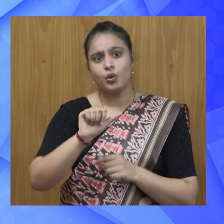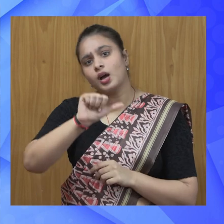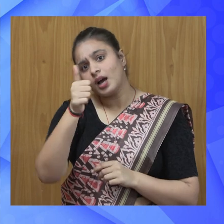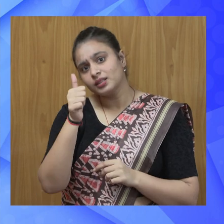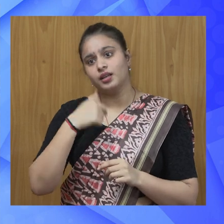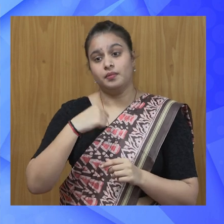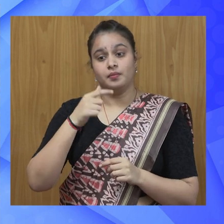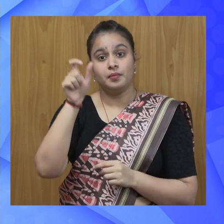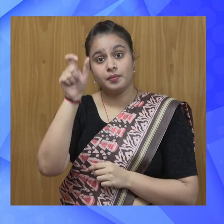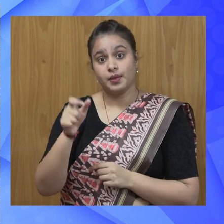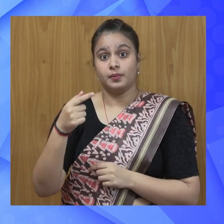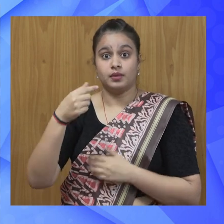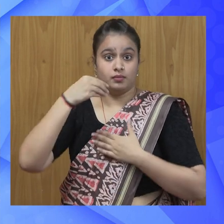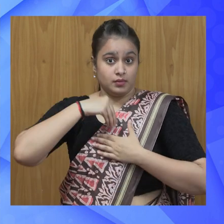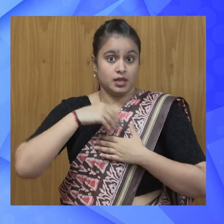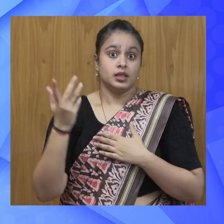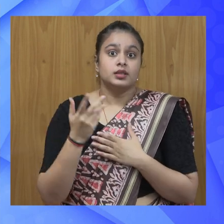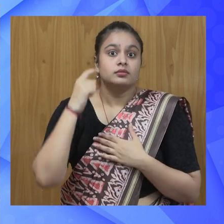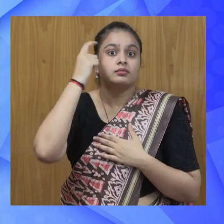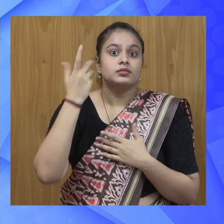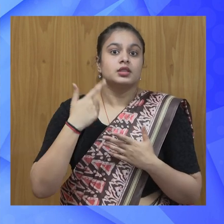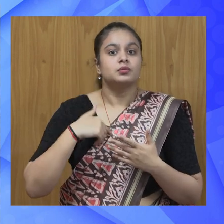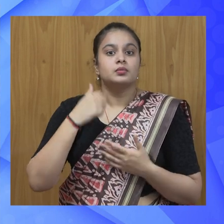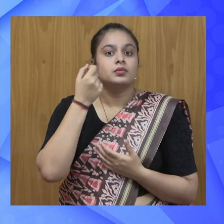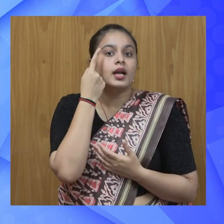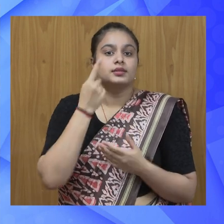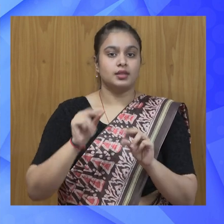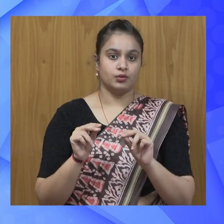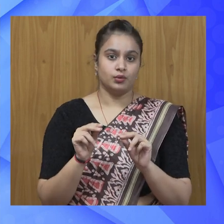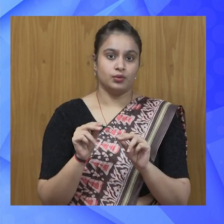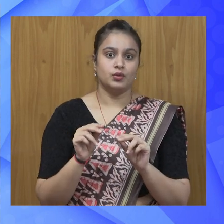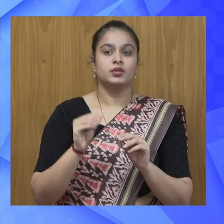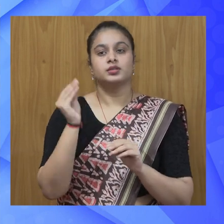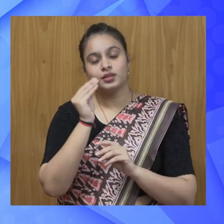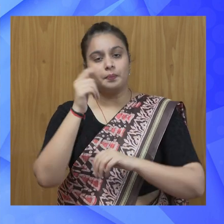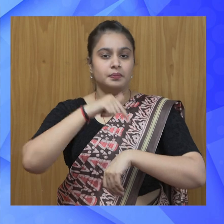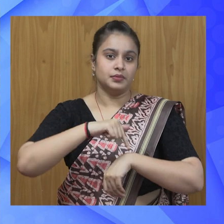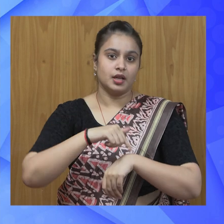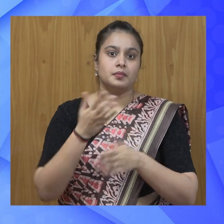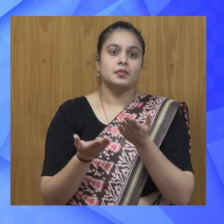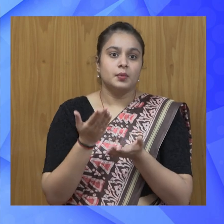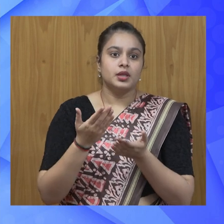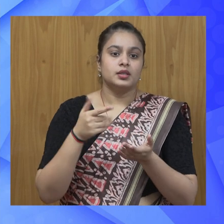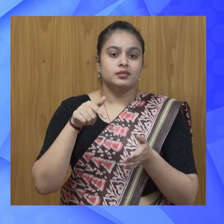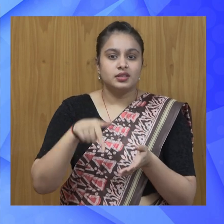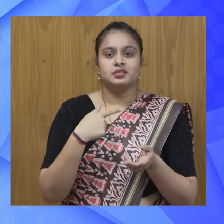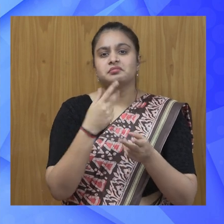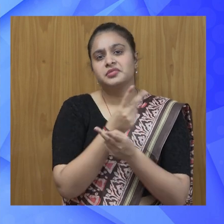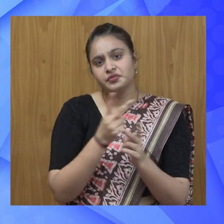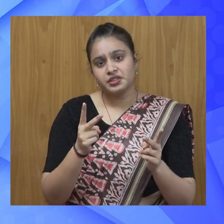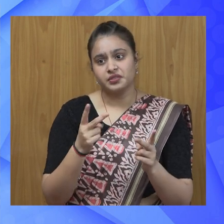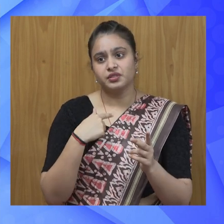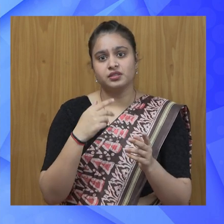में क्या चल रहा है वो भी शायद हमको नहीं पता चलता है. और कभी कभी इस प्रकार के समाचार आते